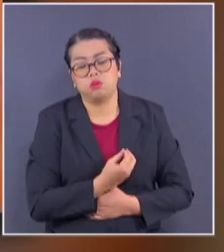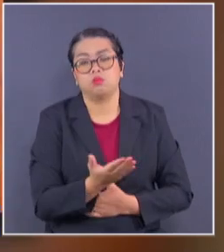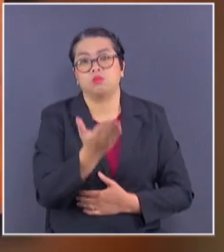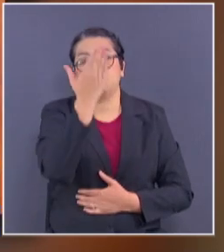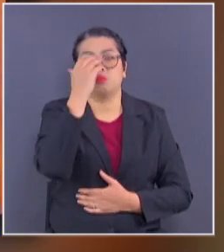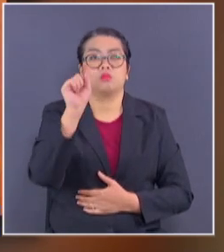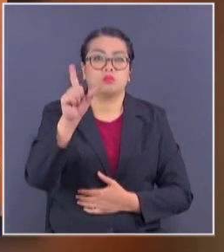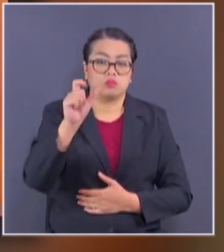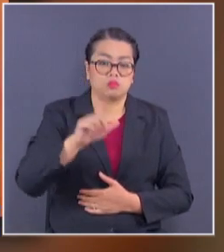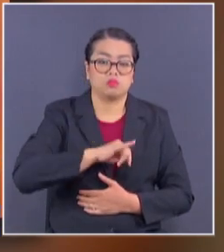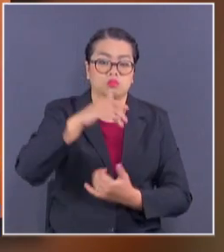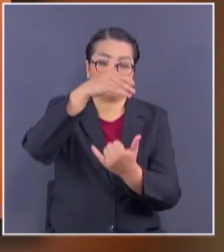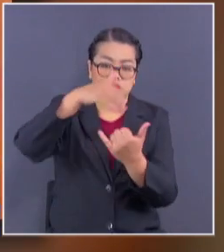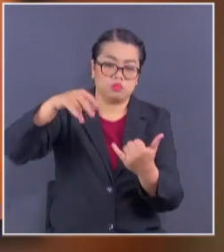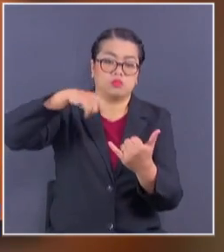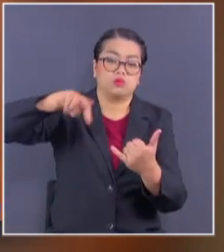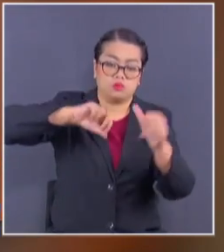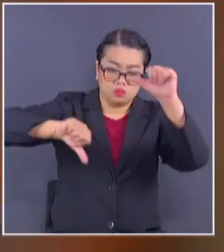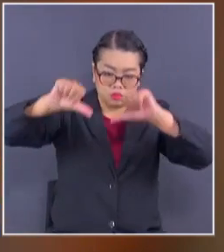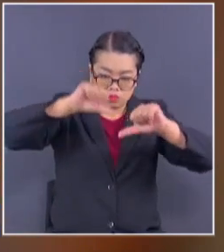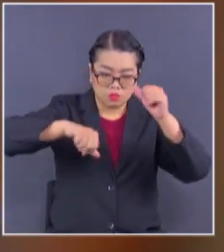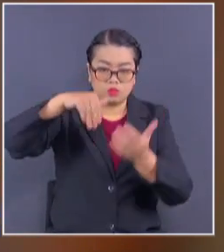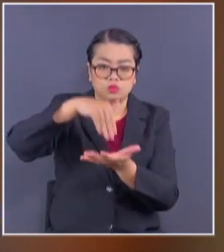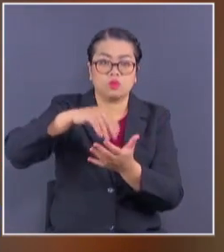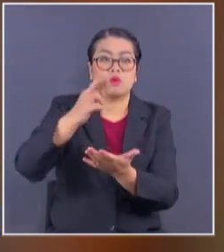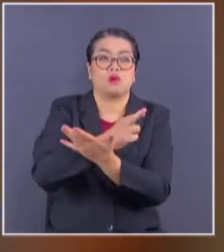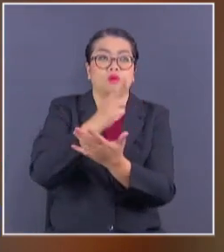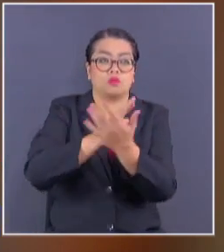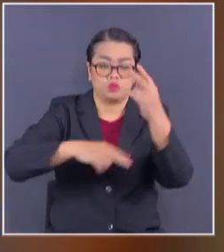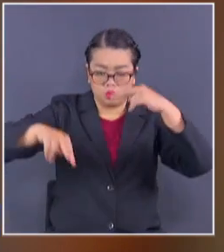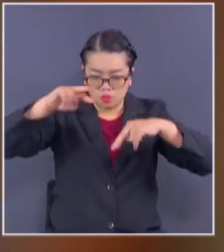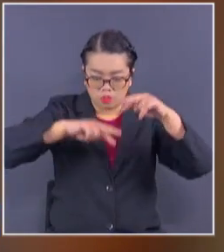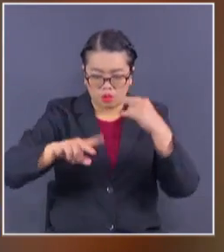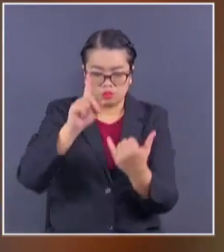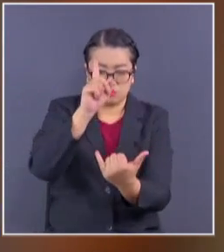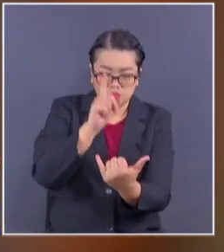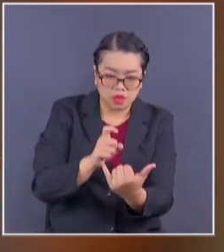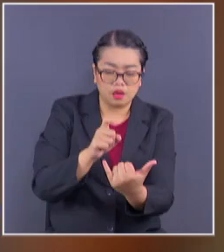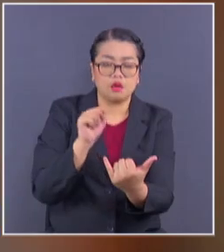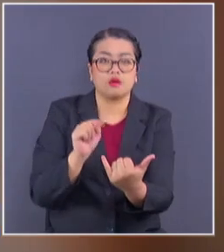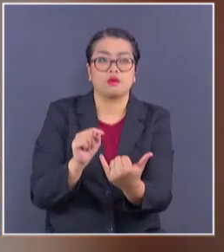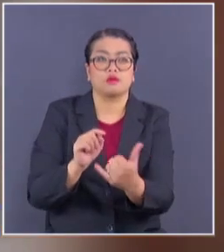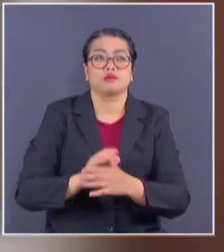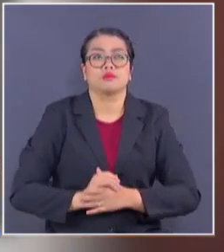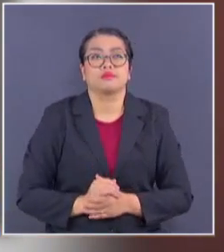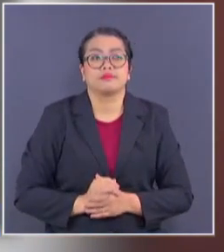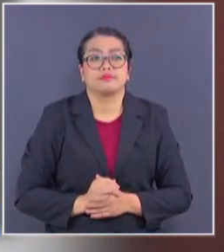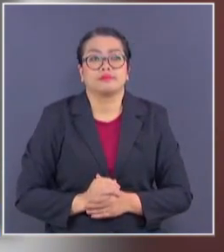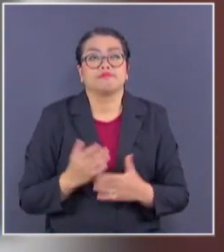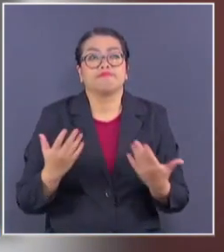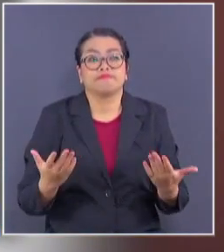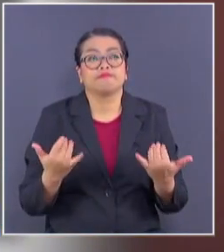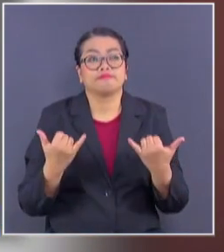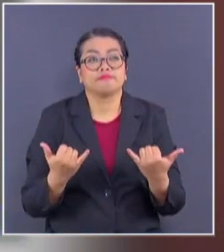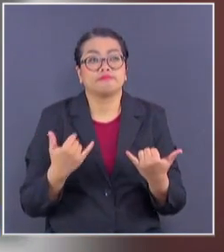ก็ส่งศพไปที่นิติเวชโรงพยาบาลศูนย์ราชบุรีเพื่อตรวจหาสาเหตุการเสียชีวิตอย่างละเอียดครั้งอย่างไรก็ตามข่